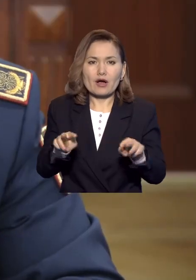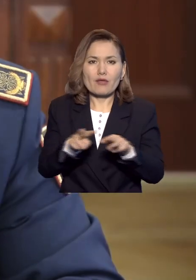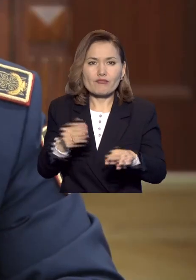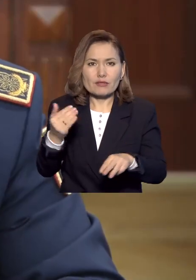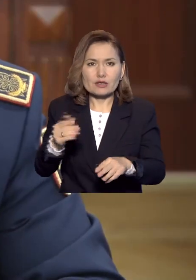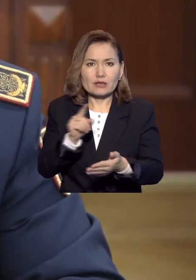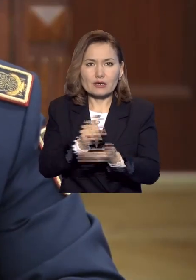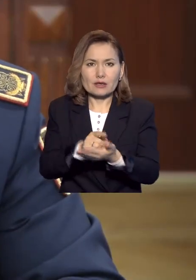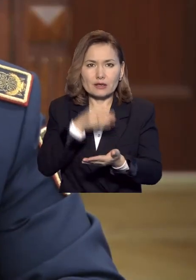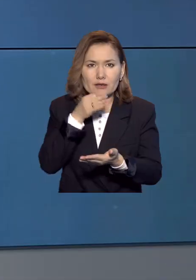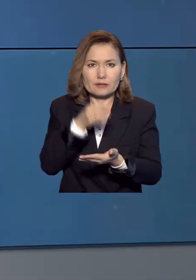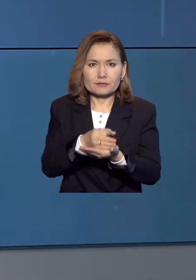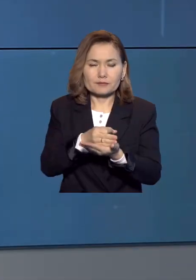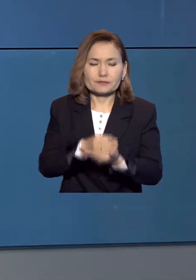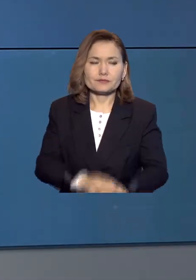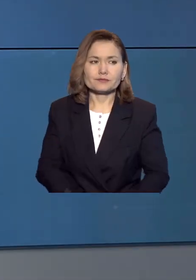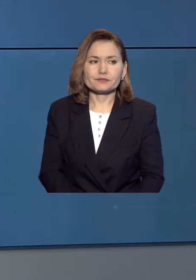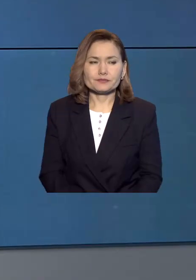міндеті.